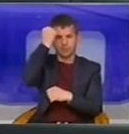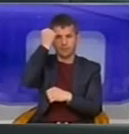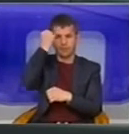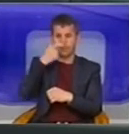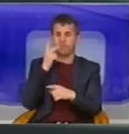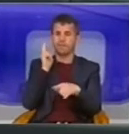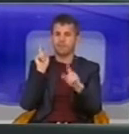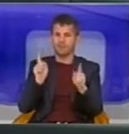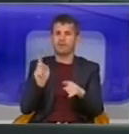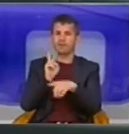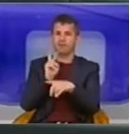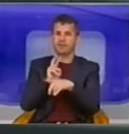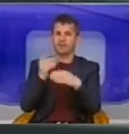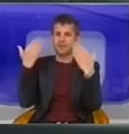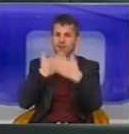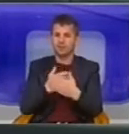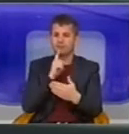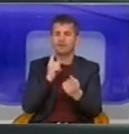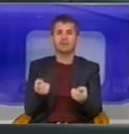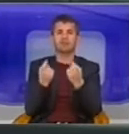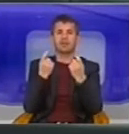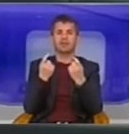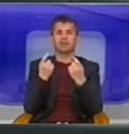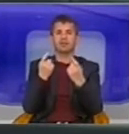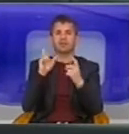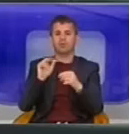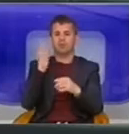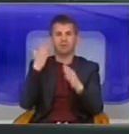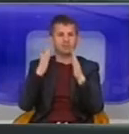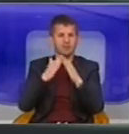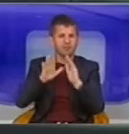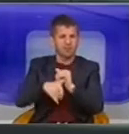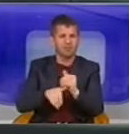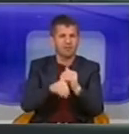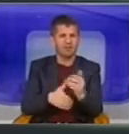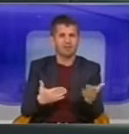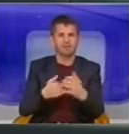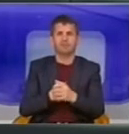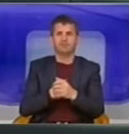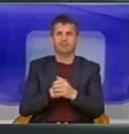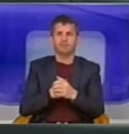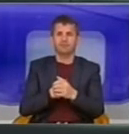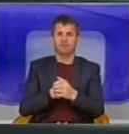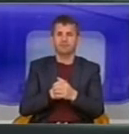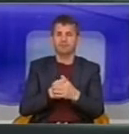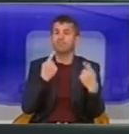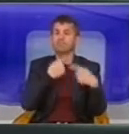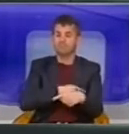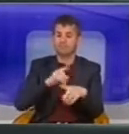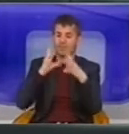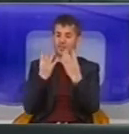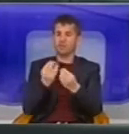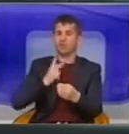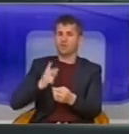roje natën për arsye se ndodhet që me një fshat të thehen 15 shtëpi. Për fat të keq të qytetarëve të